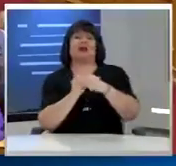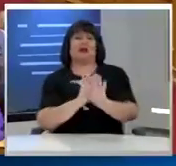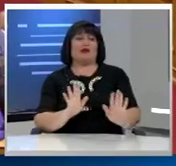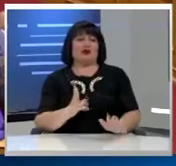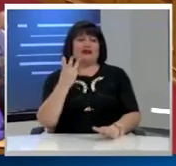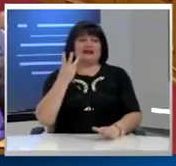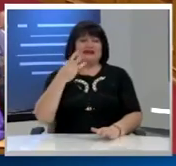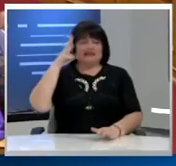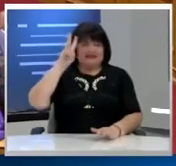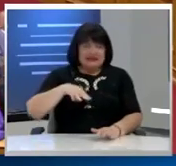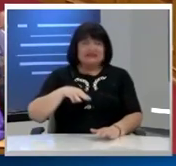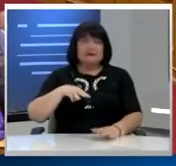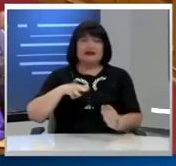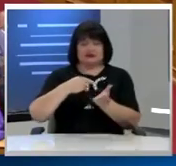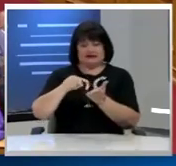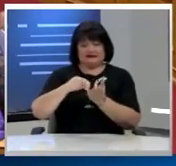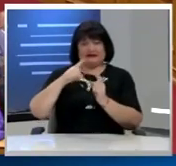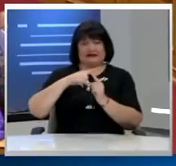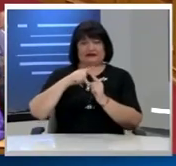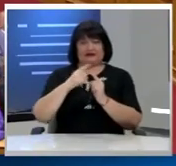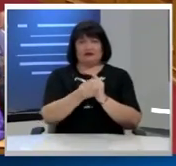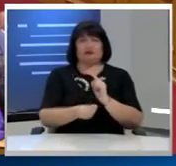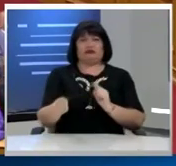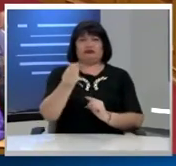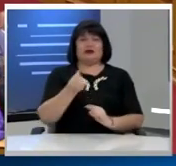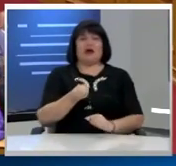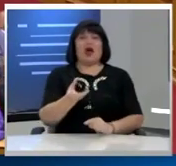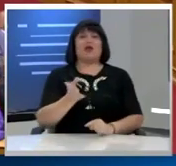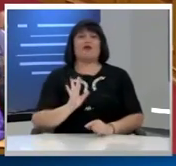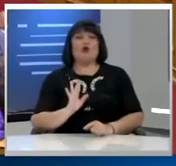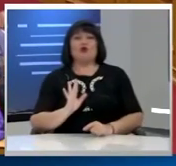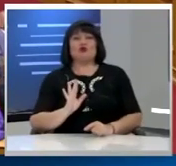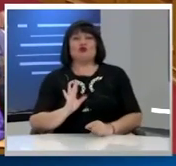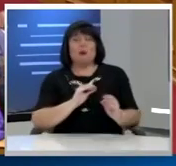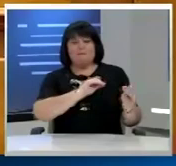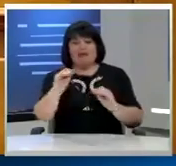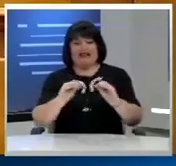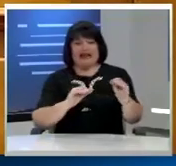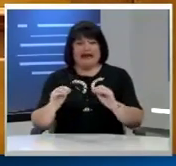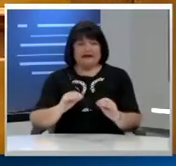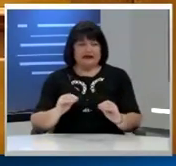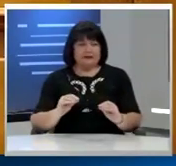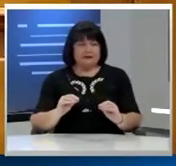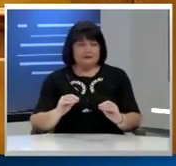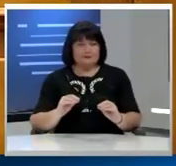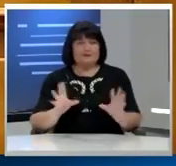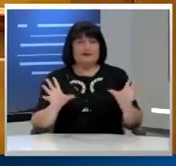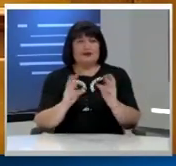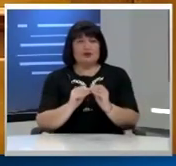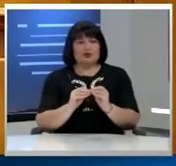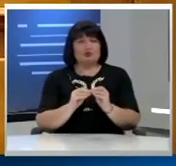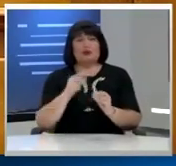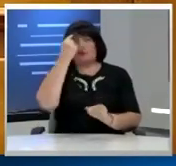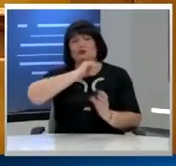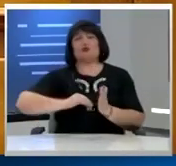σε 3 μέρες κατέθεσε νομοτεχνική βελτίωση και αυξάνει τον αριθμό των μετακλητών και το συνολικό αριθμό